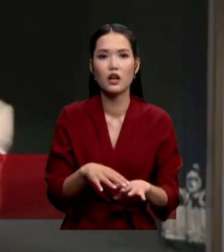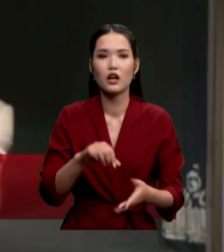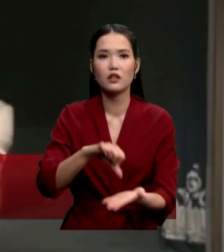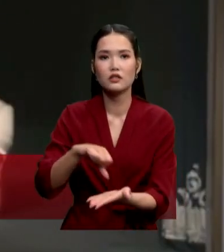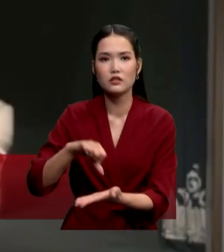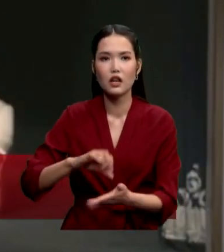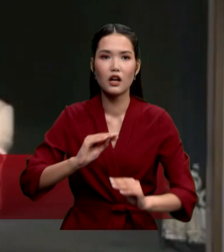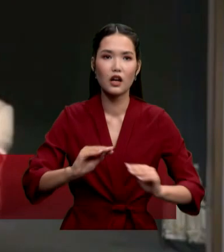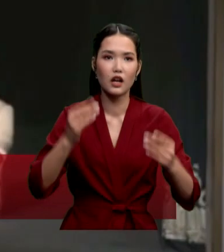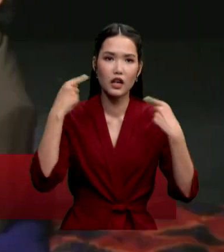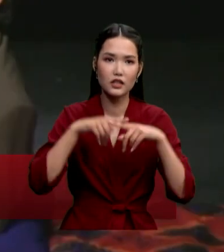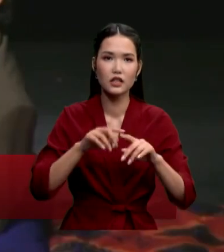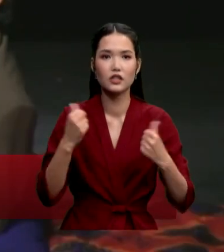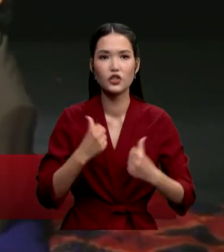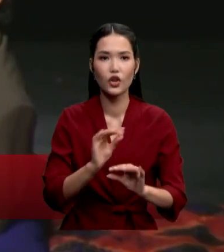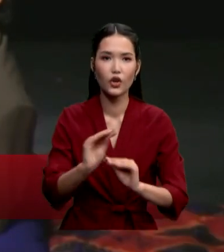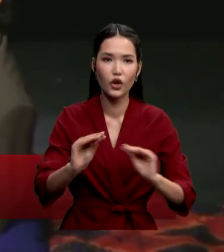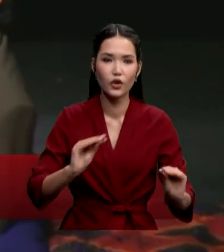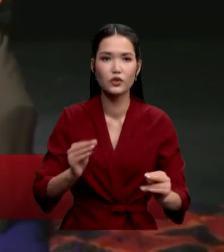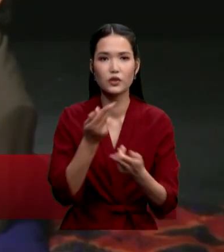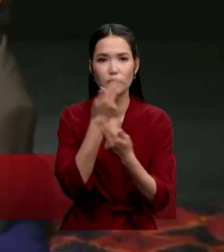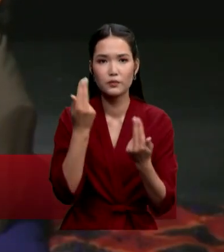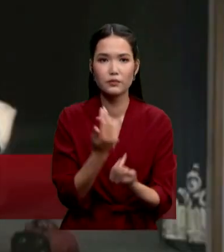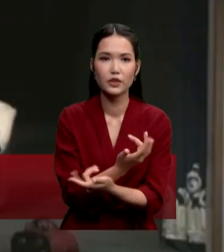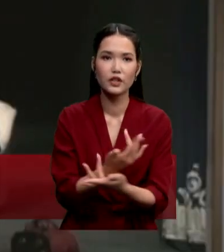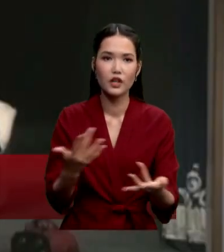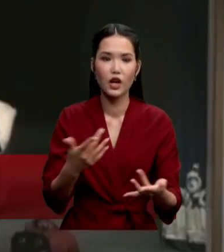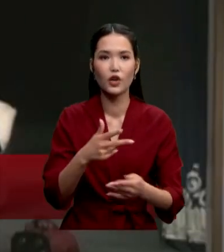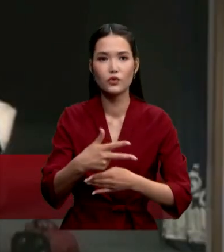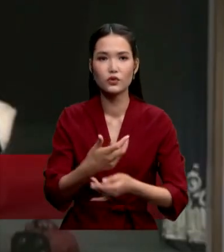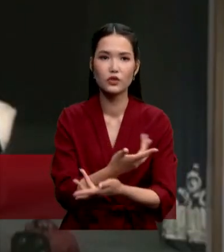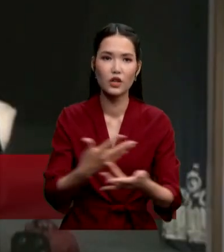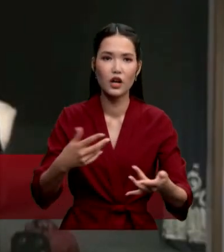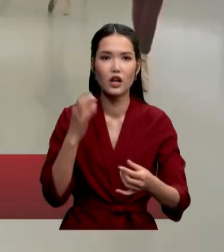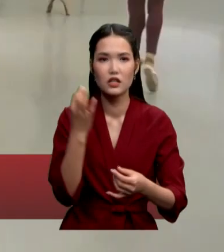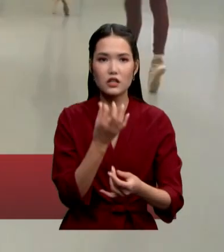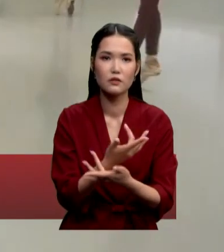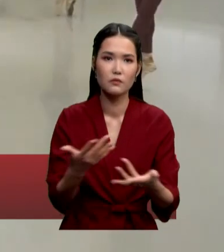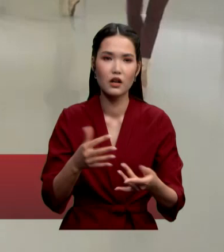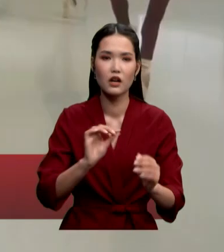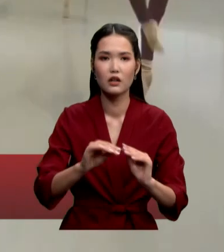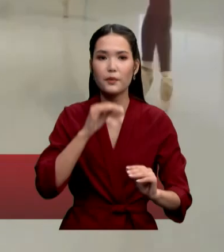сыртында техниктер, костюмерлер, гримерлер, жарық түсірушілер, дыбыстаушы деген сияқты мыңдаған маман бар.